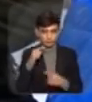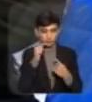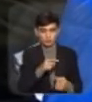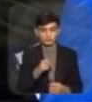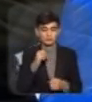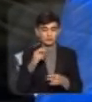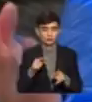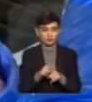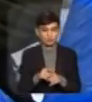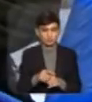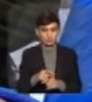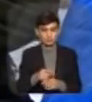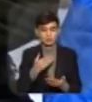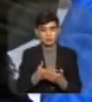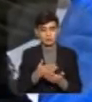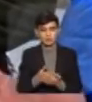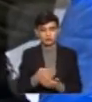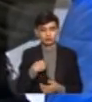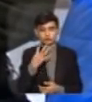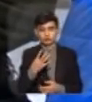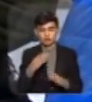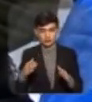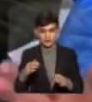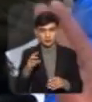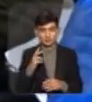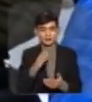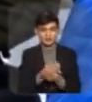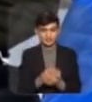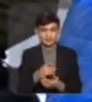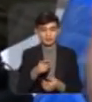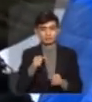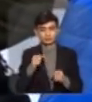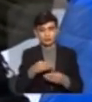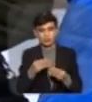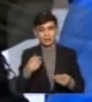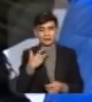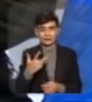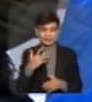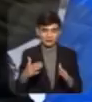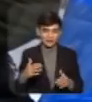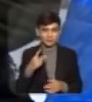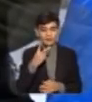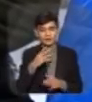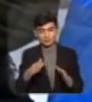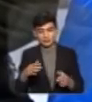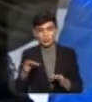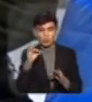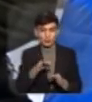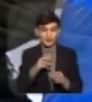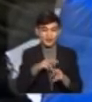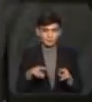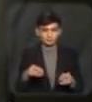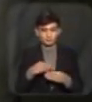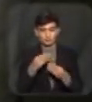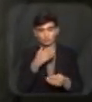Өйткені біздің, например, ол 4 балаларға жарайды, оларға шығарды. Неғып 3 бала, 2 балаларға шығармаған ондайды. Бір